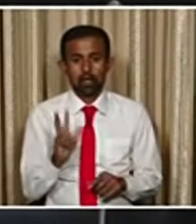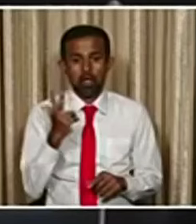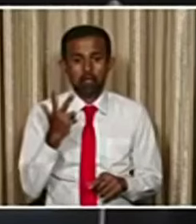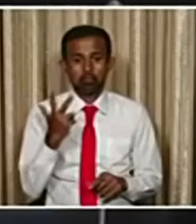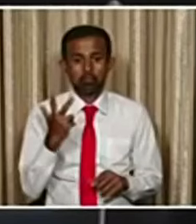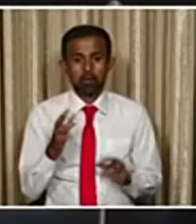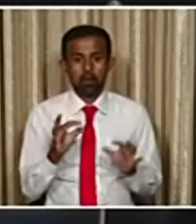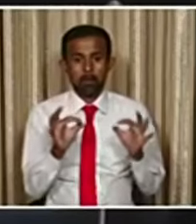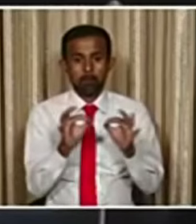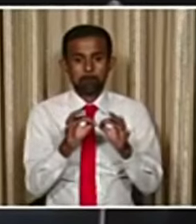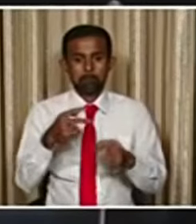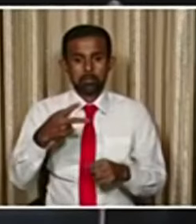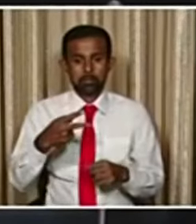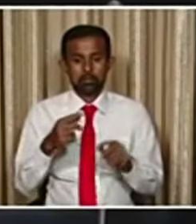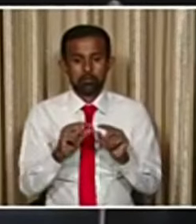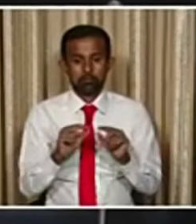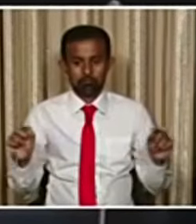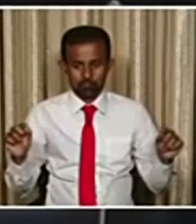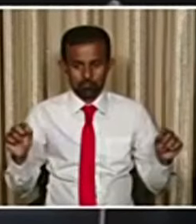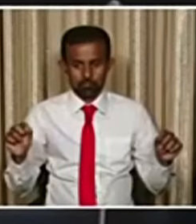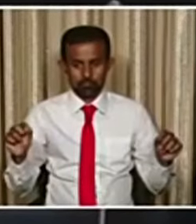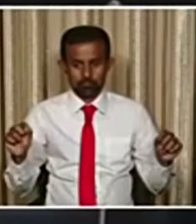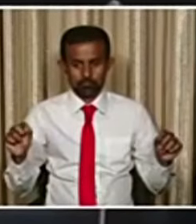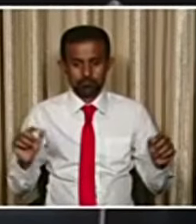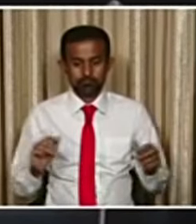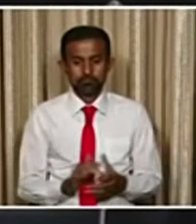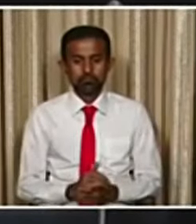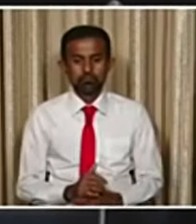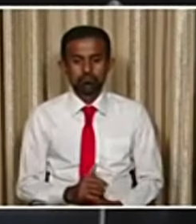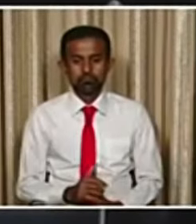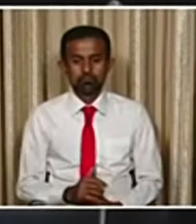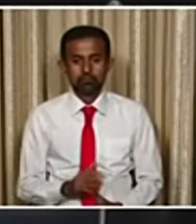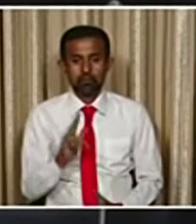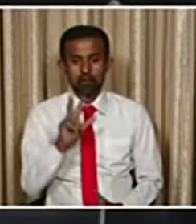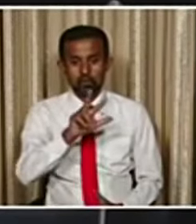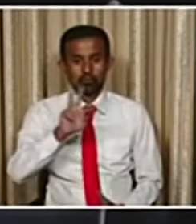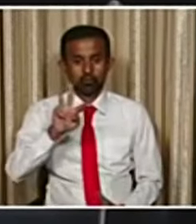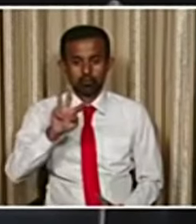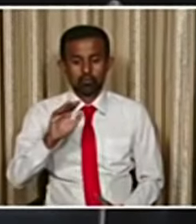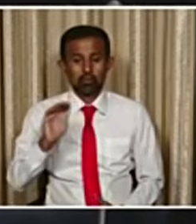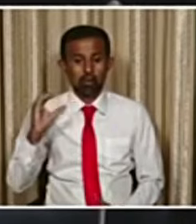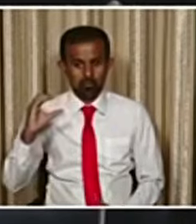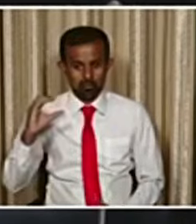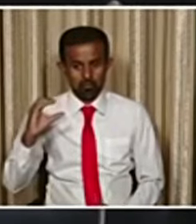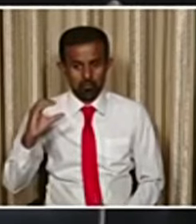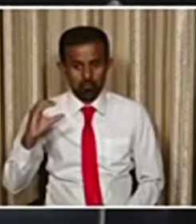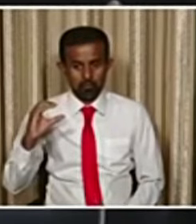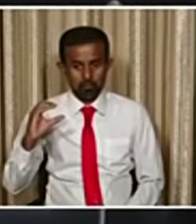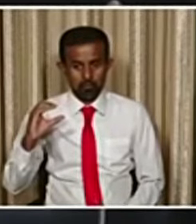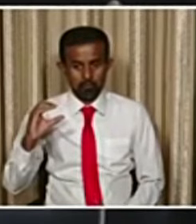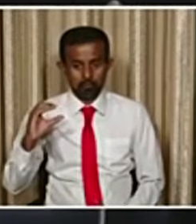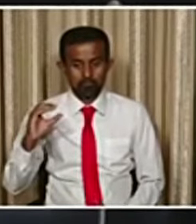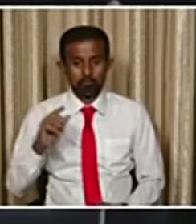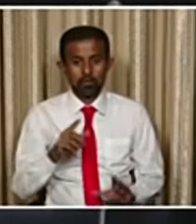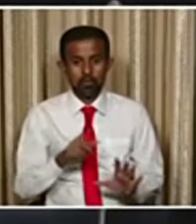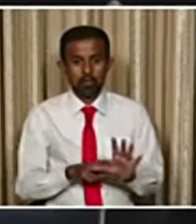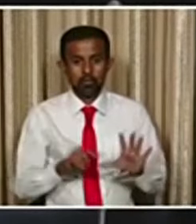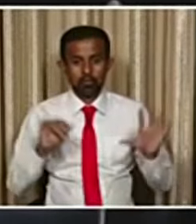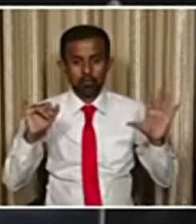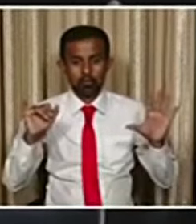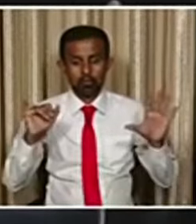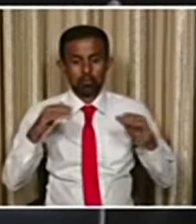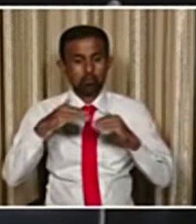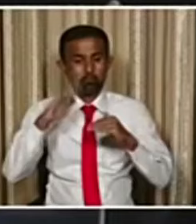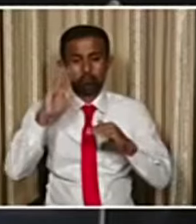ಬಿ ದೆಕವಗಾಂತಿಯ ಮಮ ಹಿತನ ಆಕಾರೇಟ ಅಸು ತುನ ಆಯನ್ನ ವಗಂತಿಯೇ ವಸರ